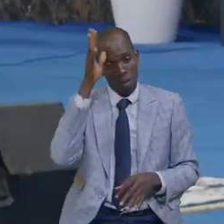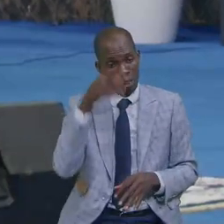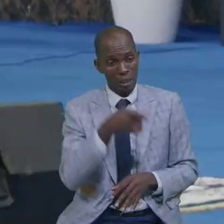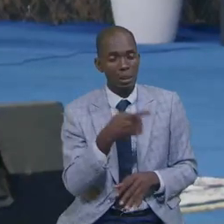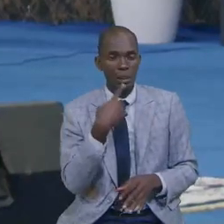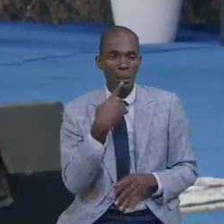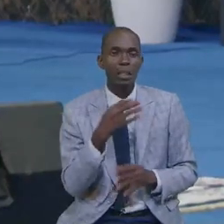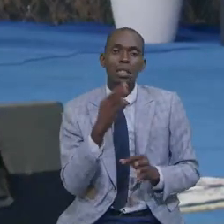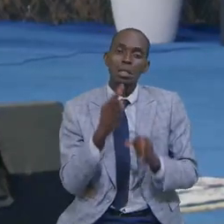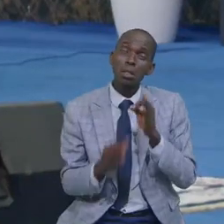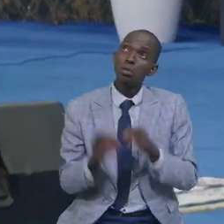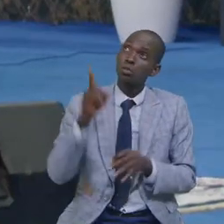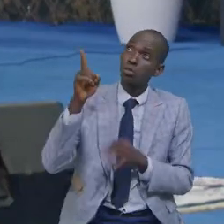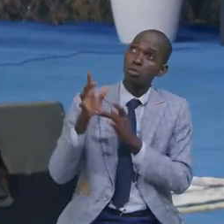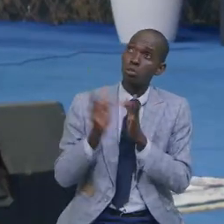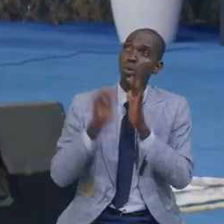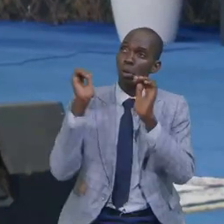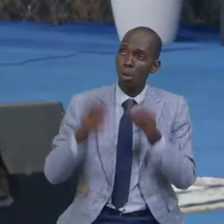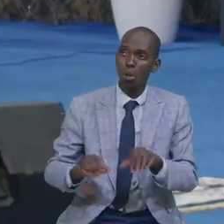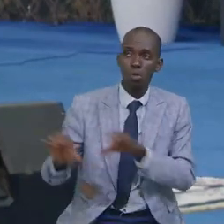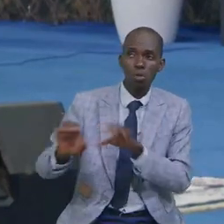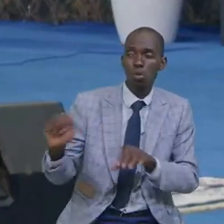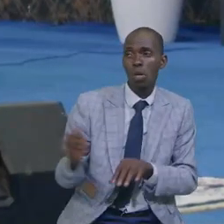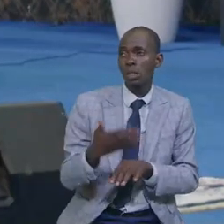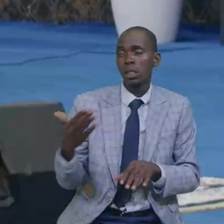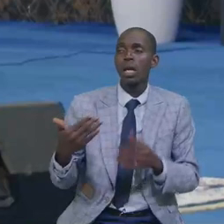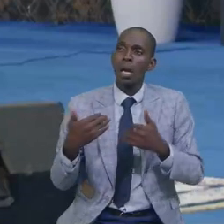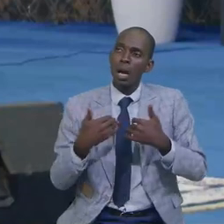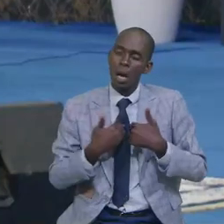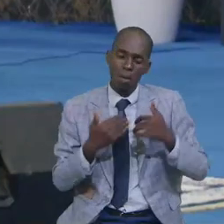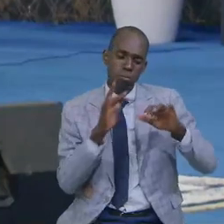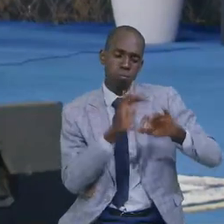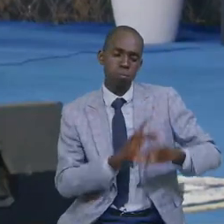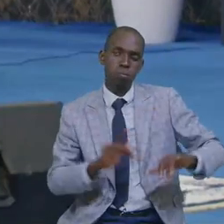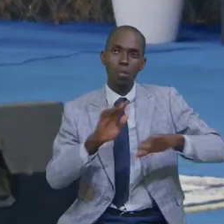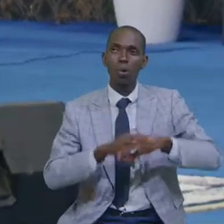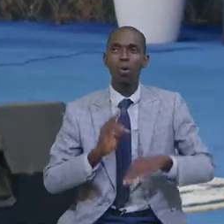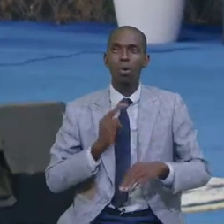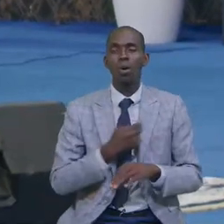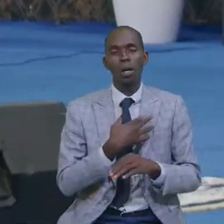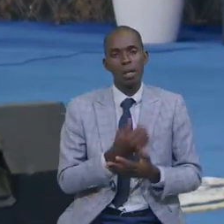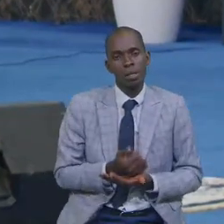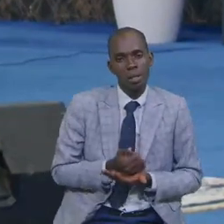chose et pitié de moi aide-moi